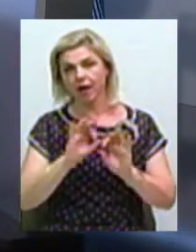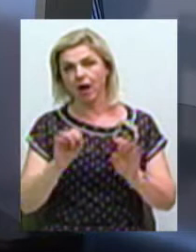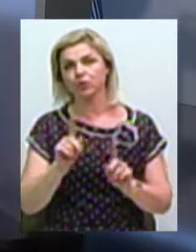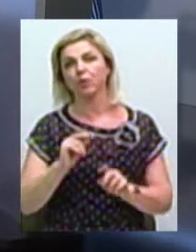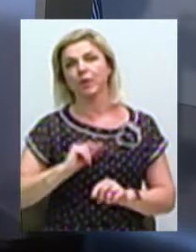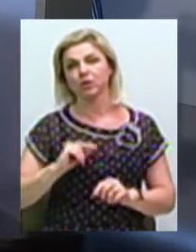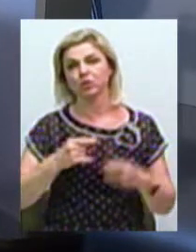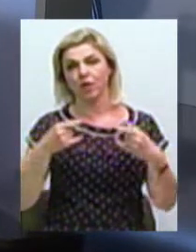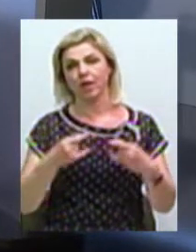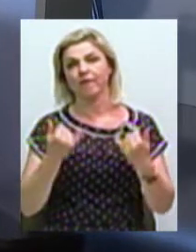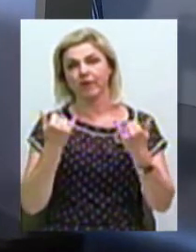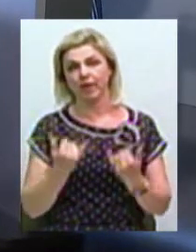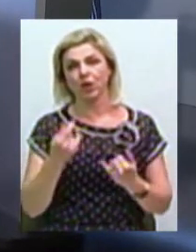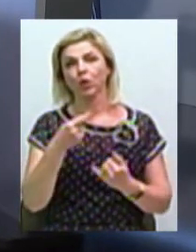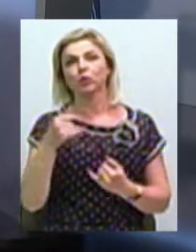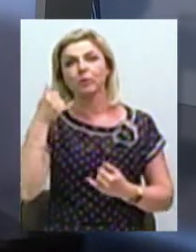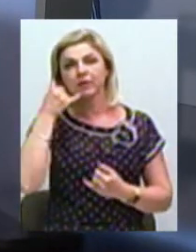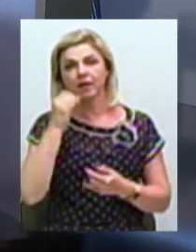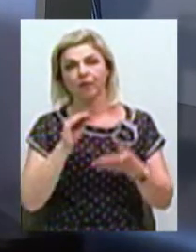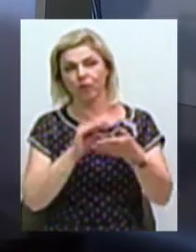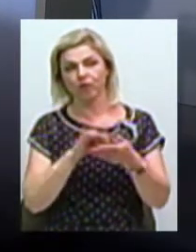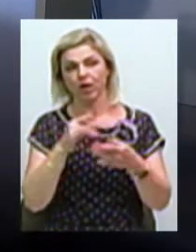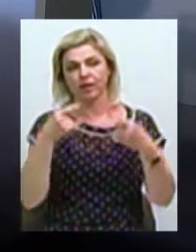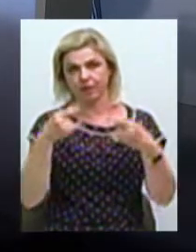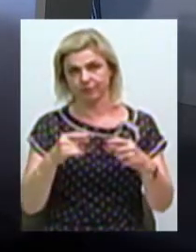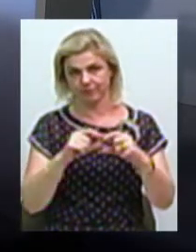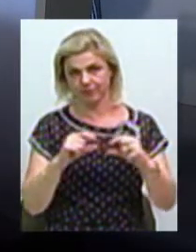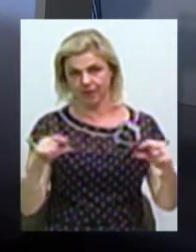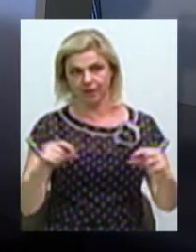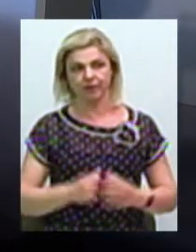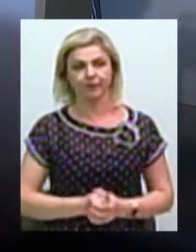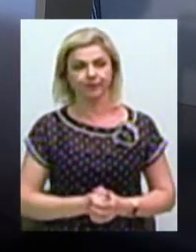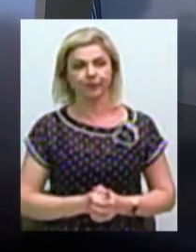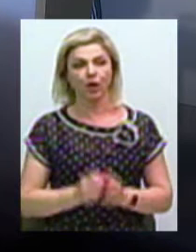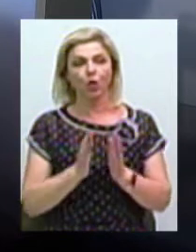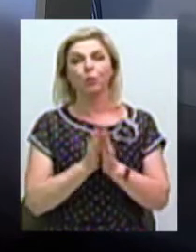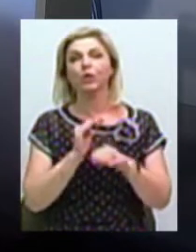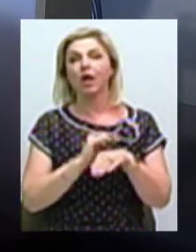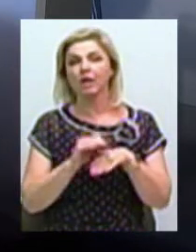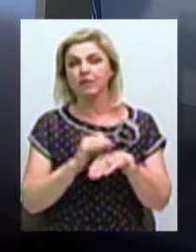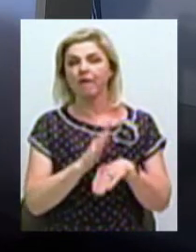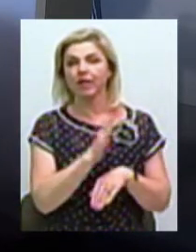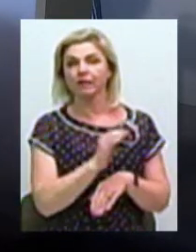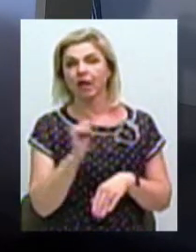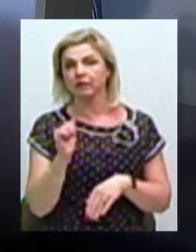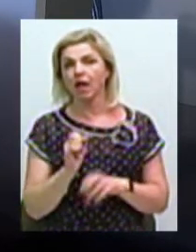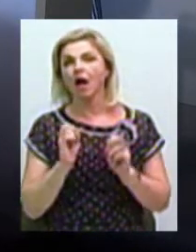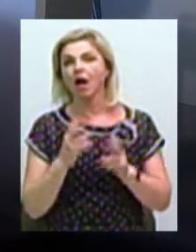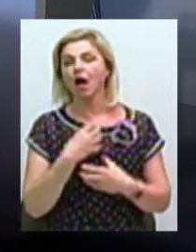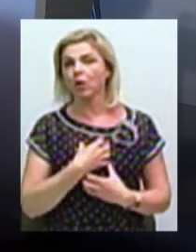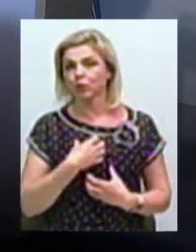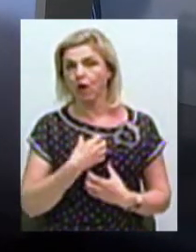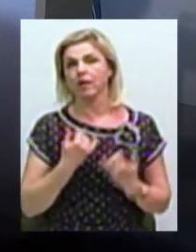ефірі. Телефон студії 76 92 33. Будь ласка, Віктор, Анастасія, наскільки актуальна для Миколаєва